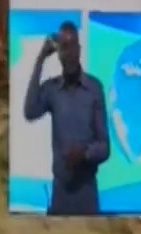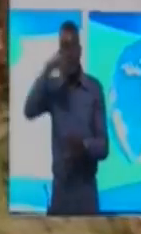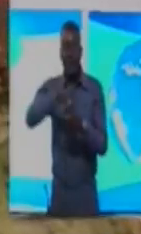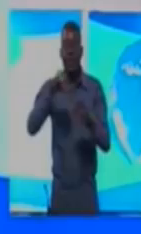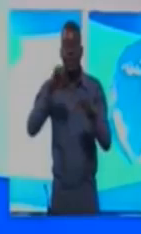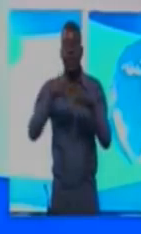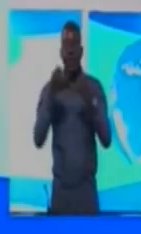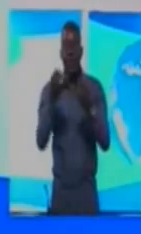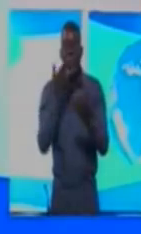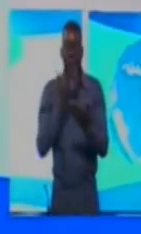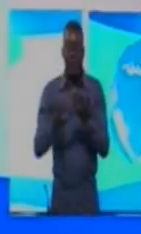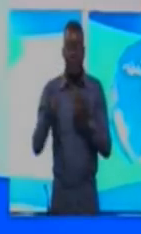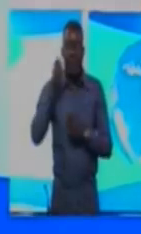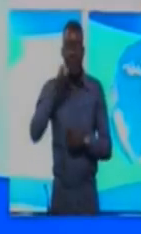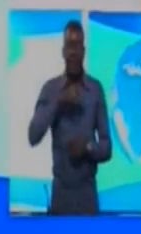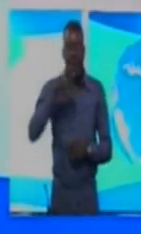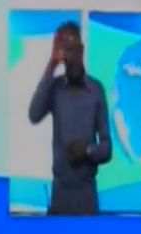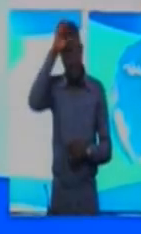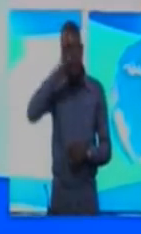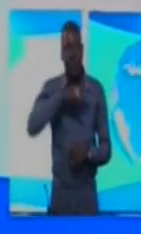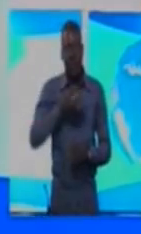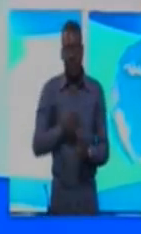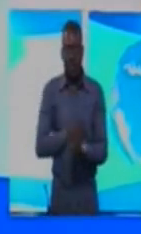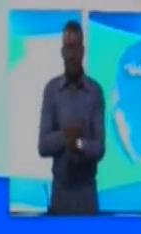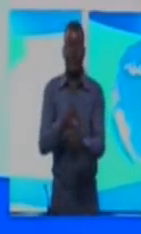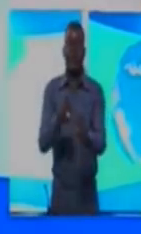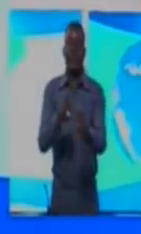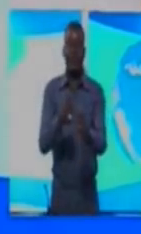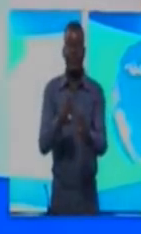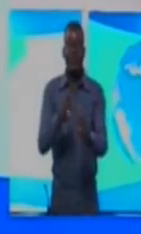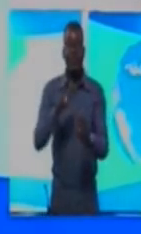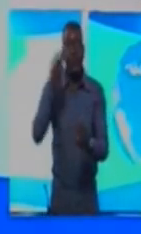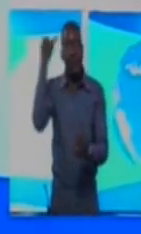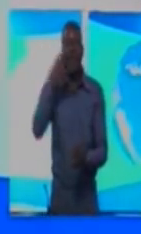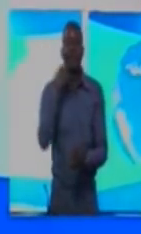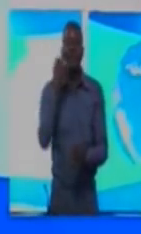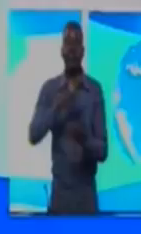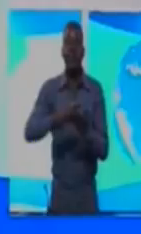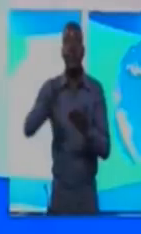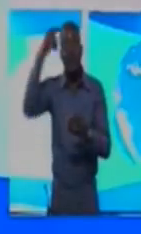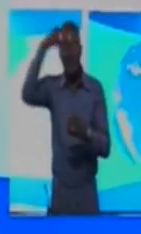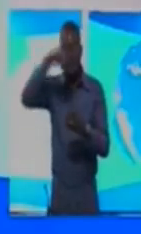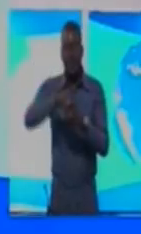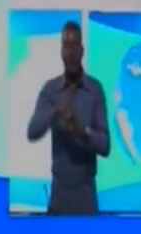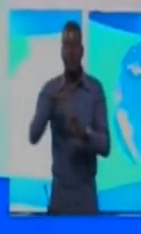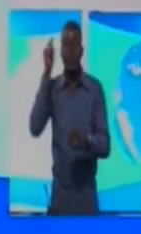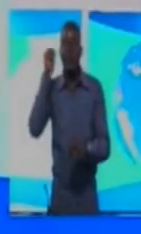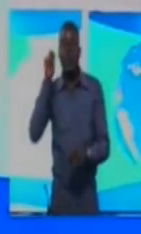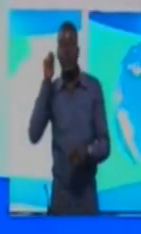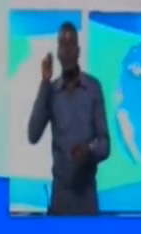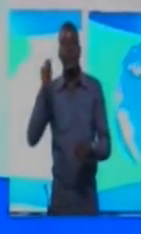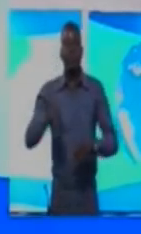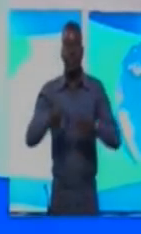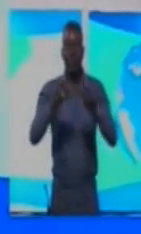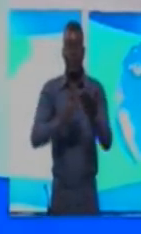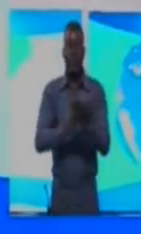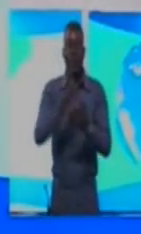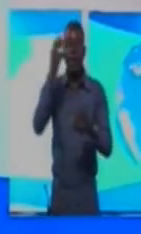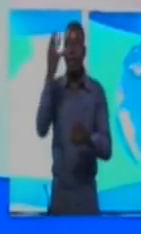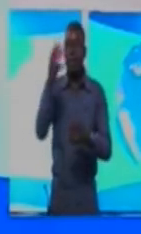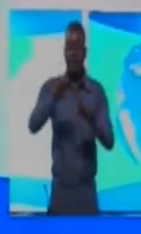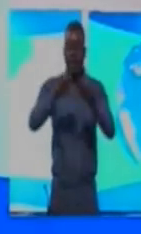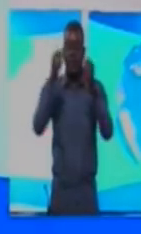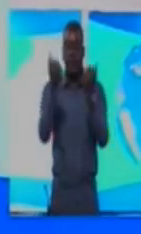ce journal. Mesdames et messieurs, merci de nous suivre. L'intolérance gagne du terrain au Faso. Alerte donnée ce matin par quatre